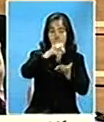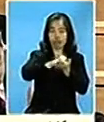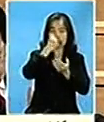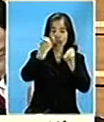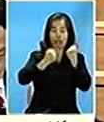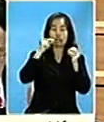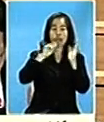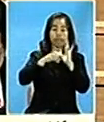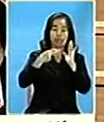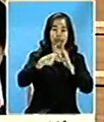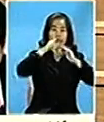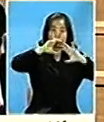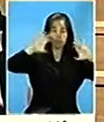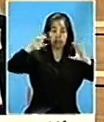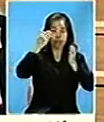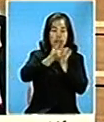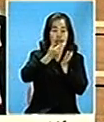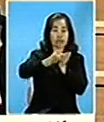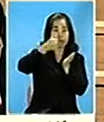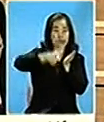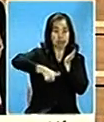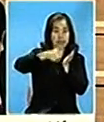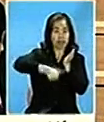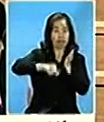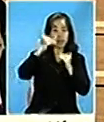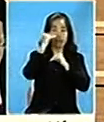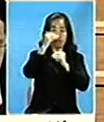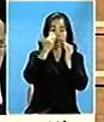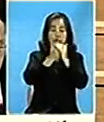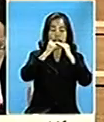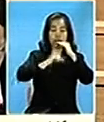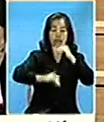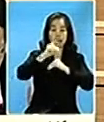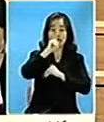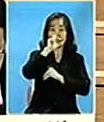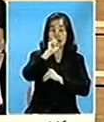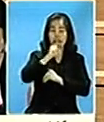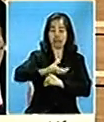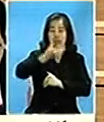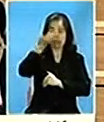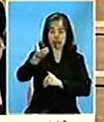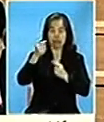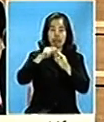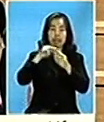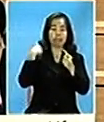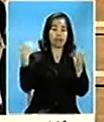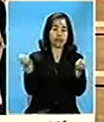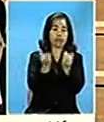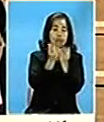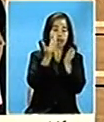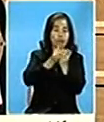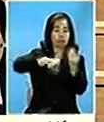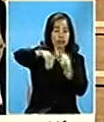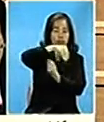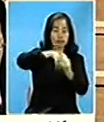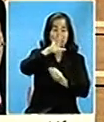คืนภาษีสัมปทานมิตรคันละไม่เกิน 100,000 บาทจำนวนมากก็จะมีผลกระทบกับรายได้ของรัฐบาล